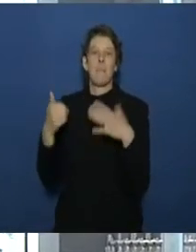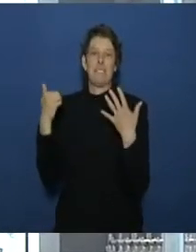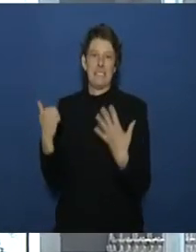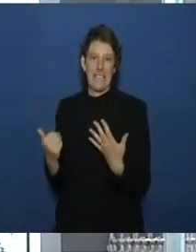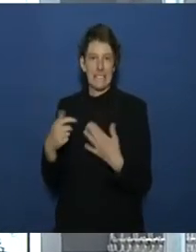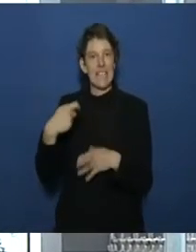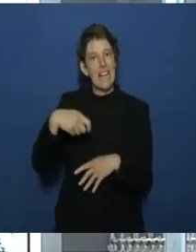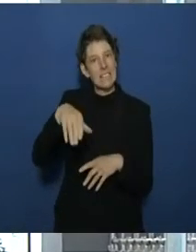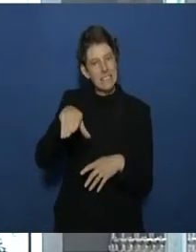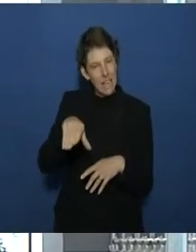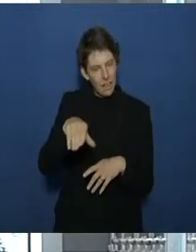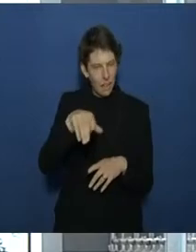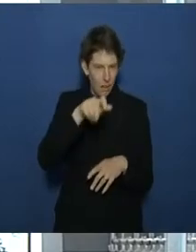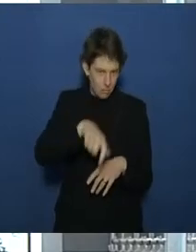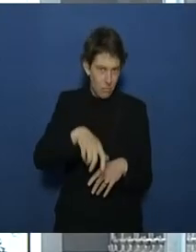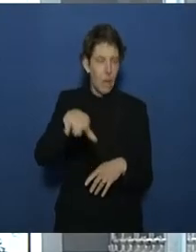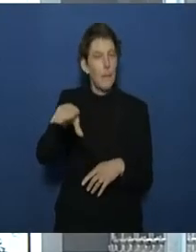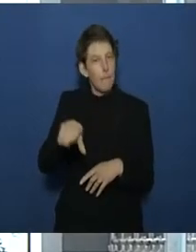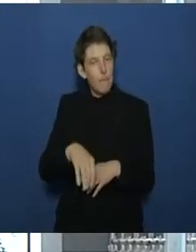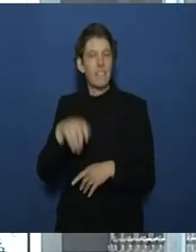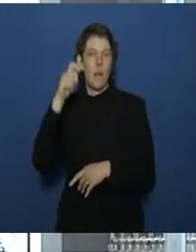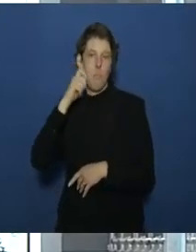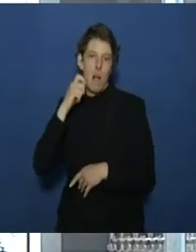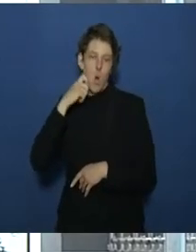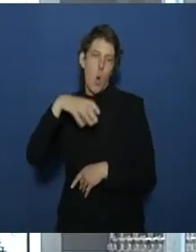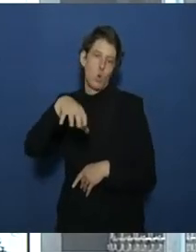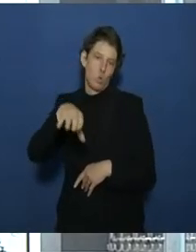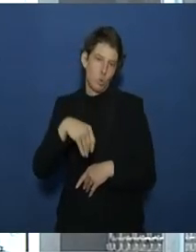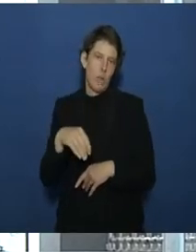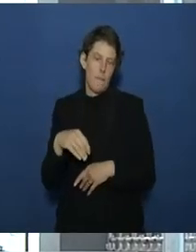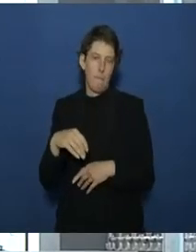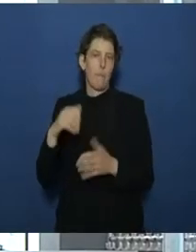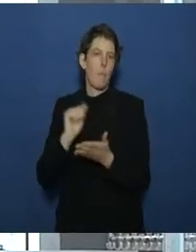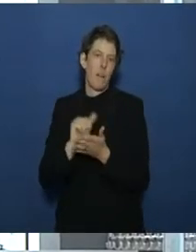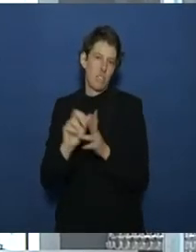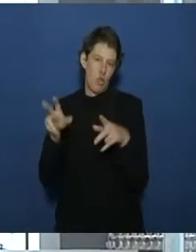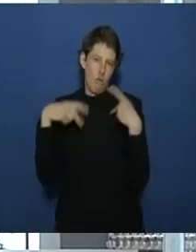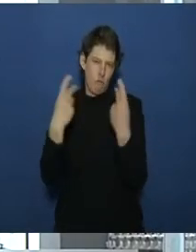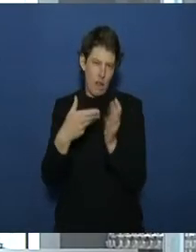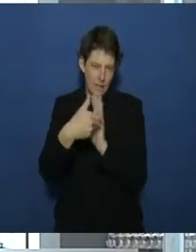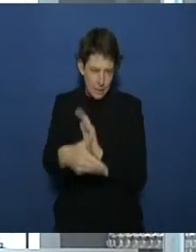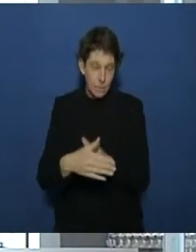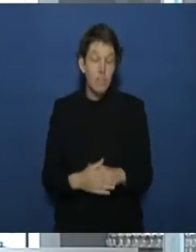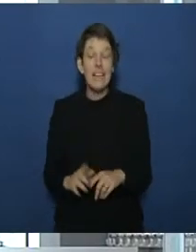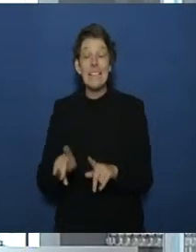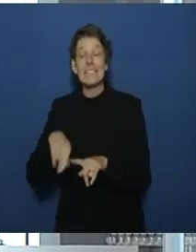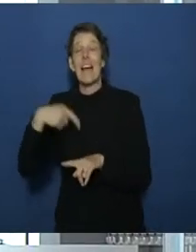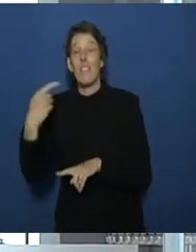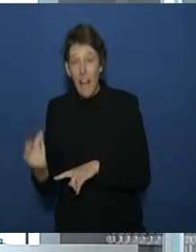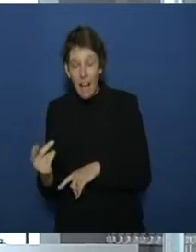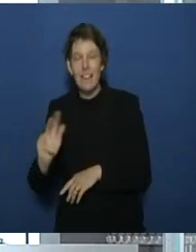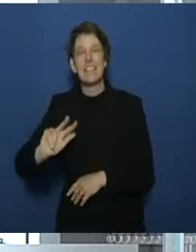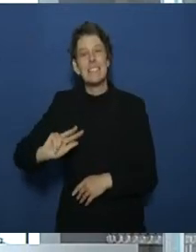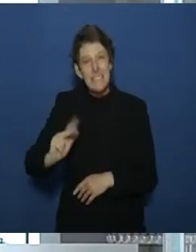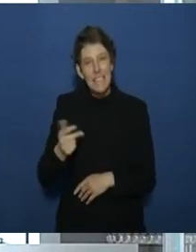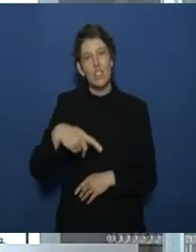Kanzlerin mit Präsident Macron und im unmittelbaren Anschluss daran der dritte